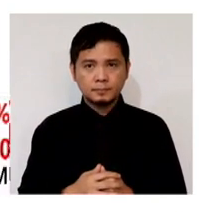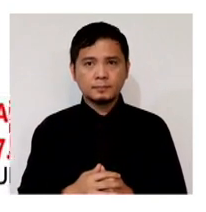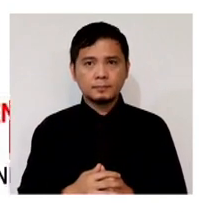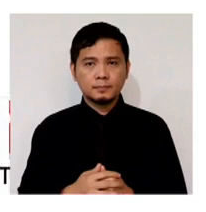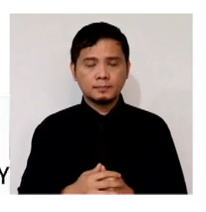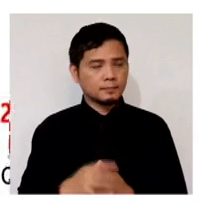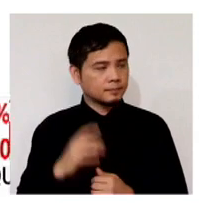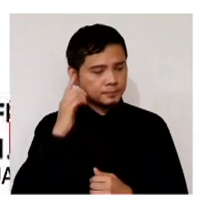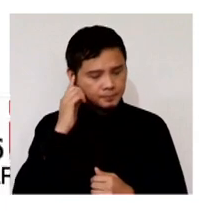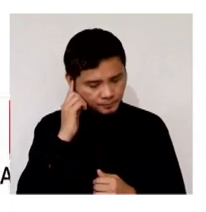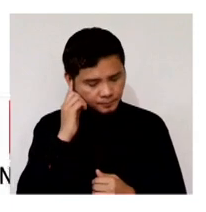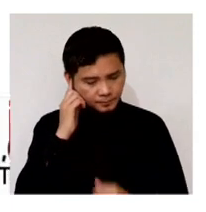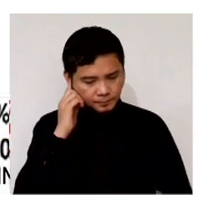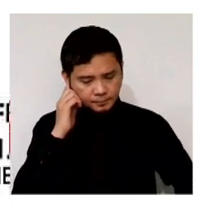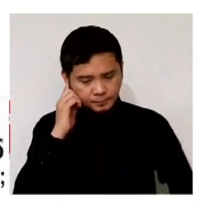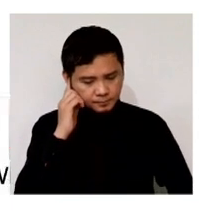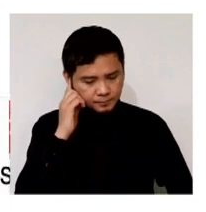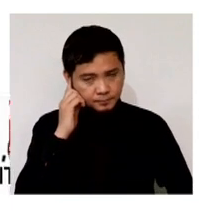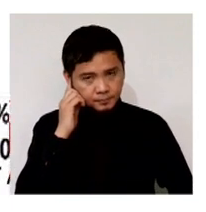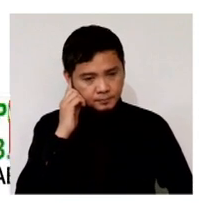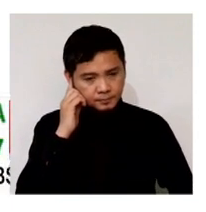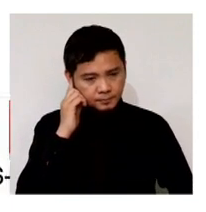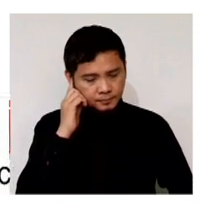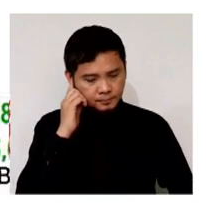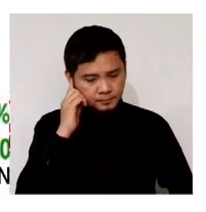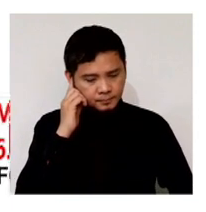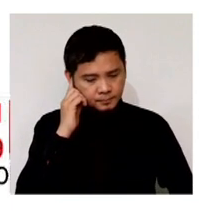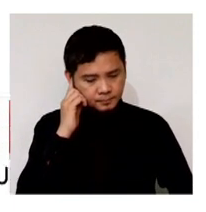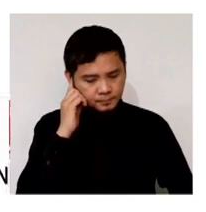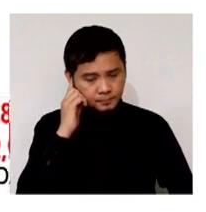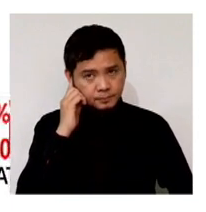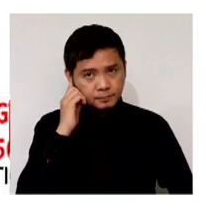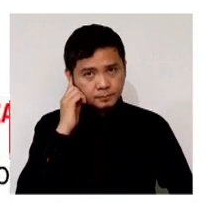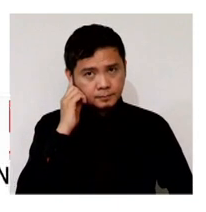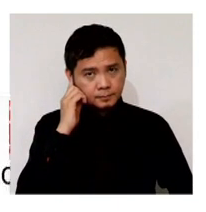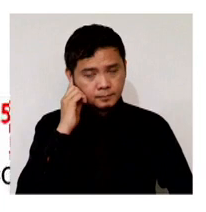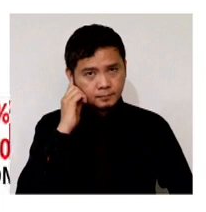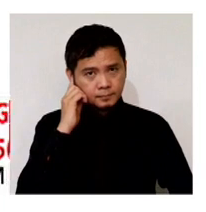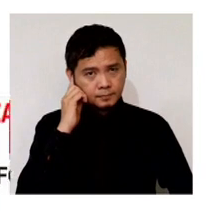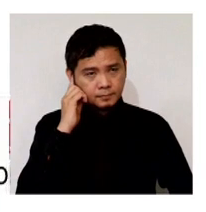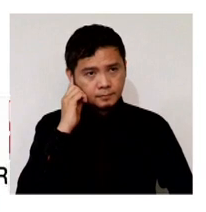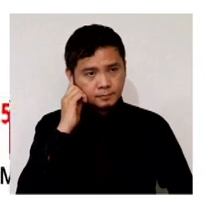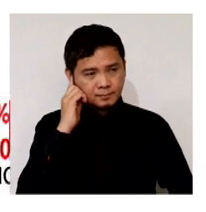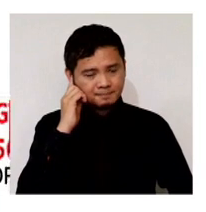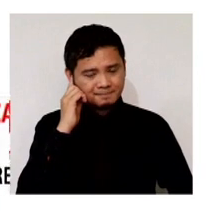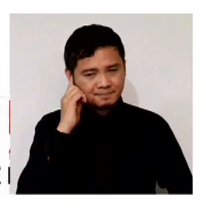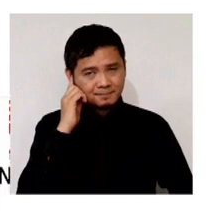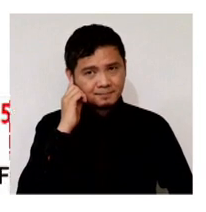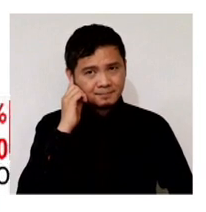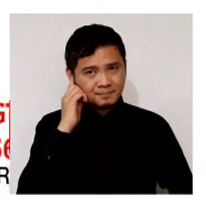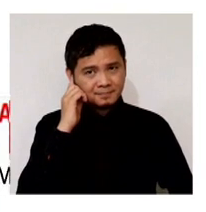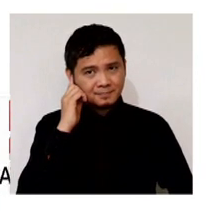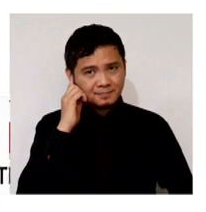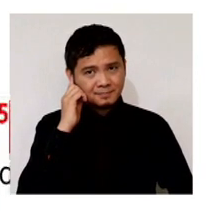of the damage that he's expecting because of Typhoon Auring that hit the province of Surigao